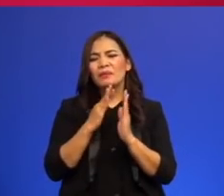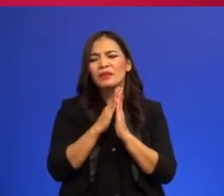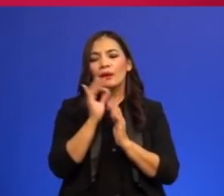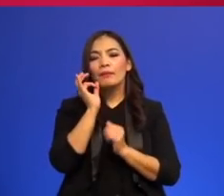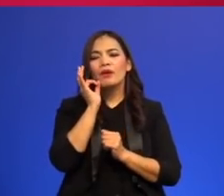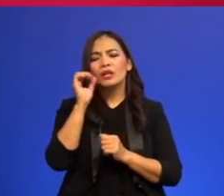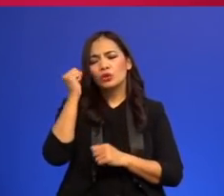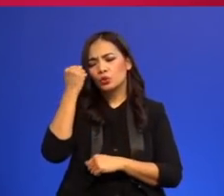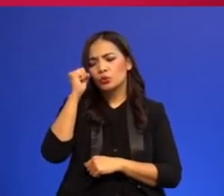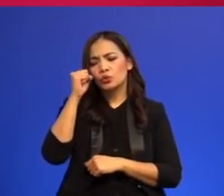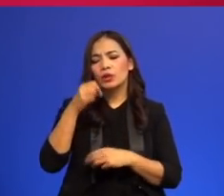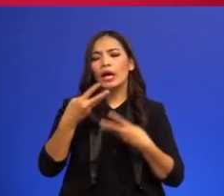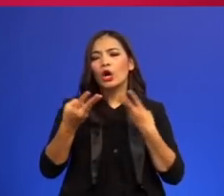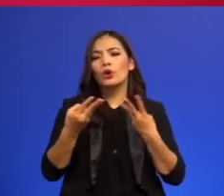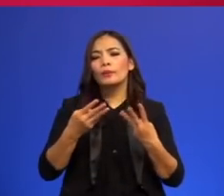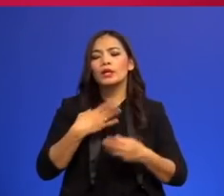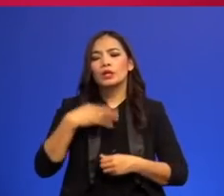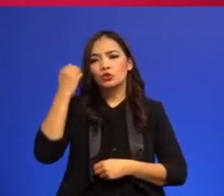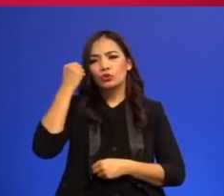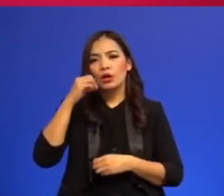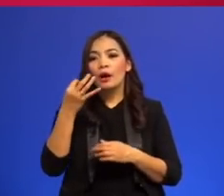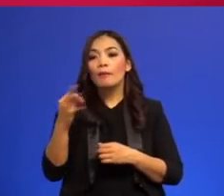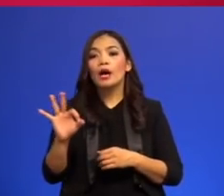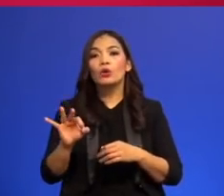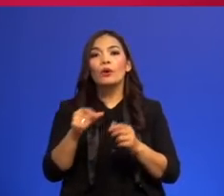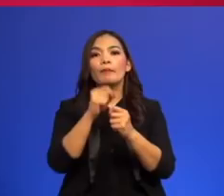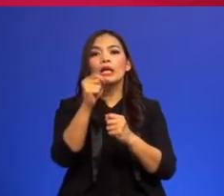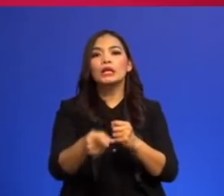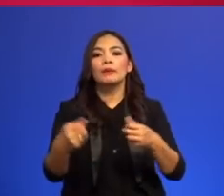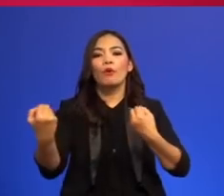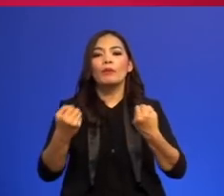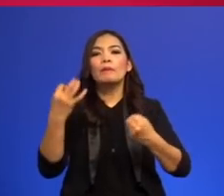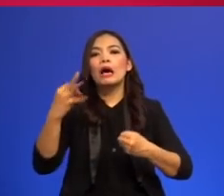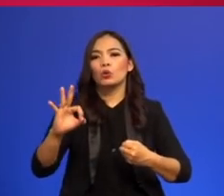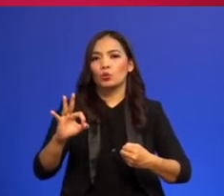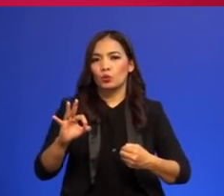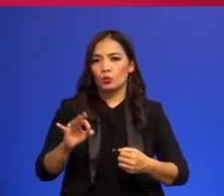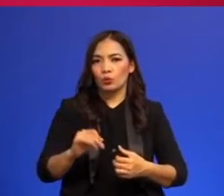Saya lagi susah ini. Padahal baru beli mobil baru dia.